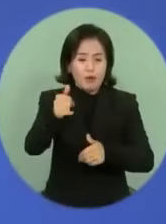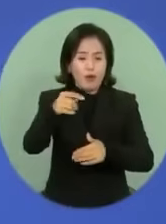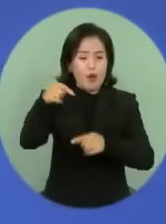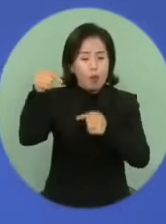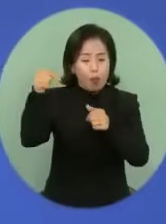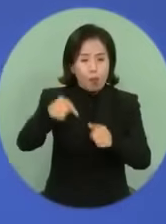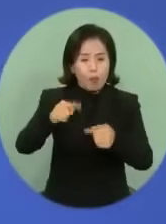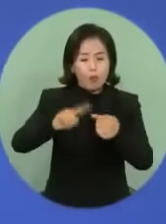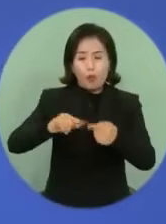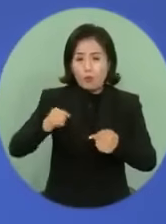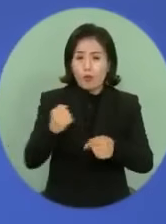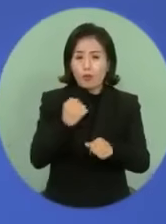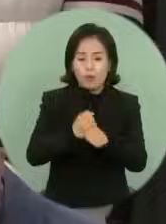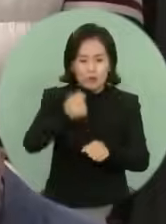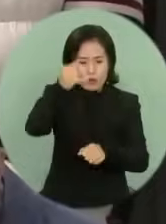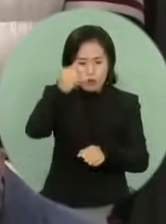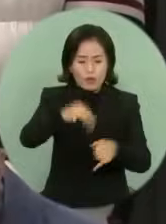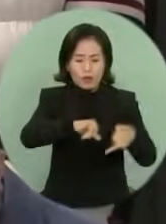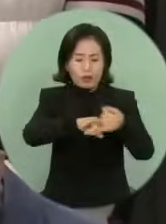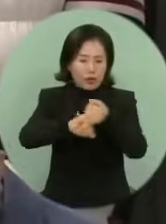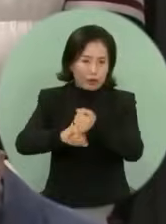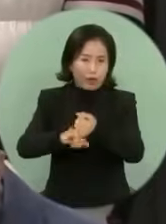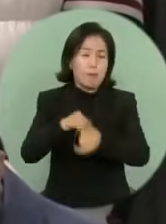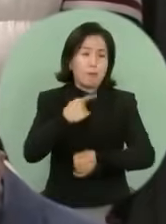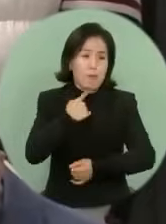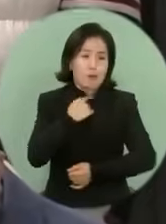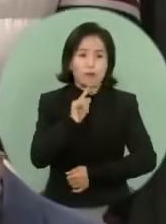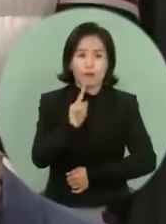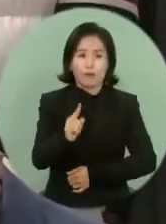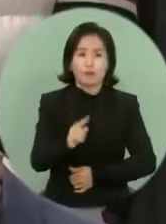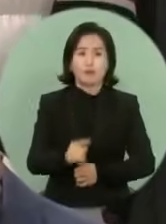지휘에 따르겠다고 여러 차례 약속했다고 강조했습니다